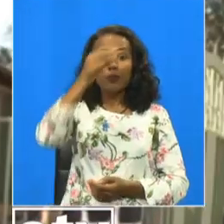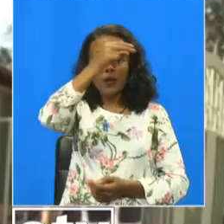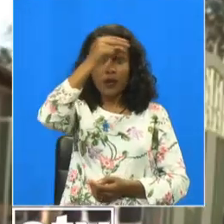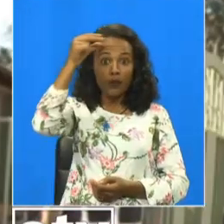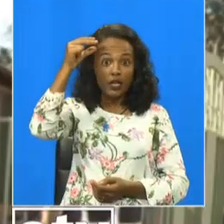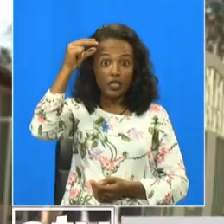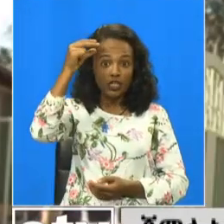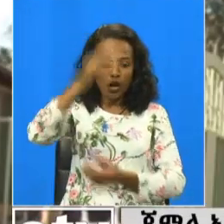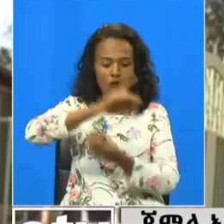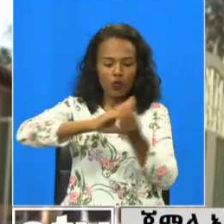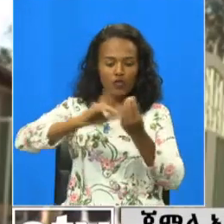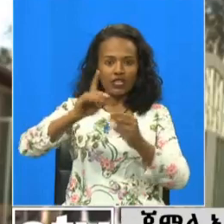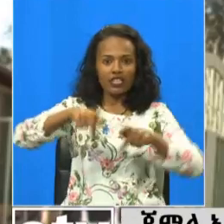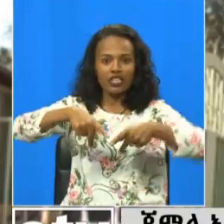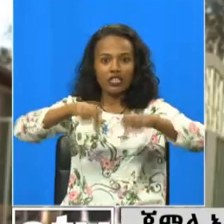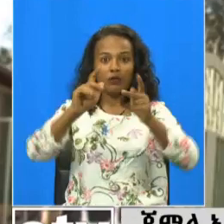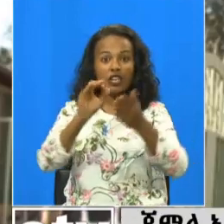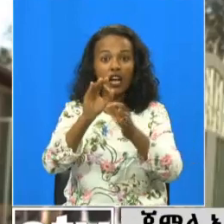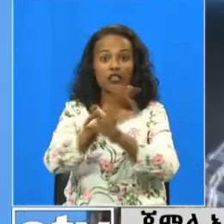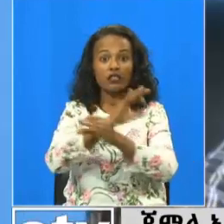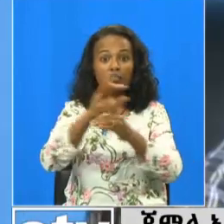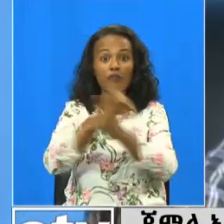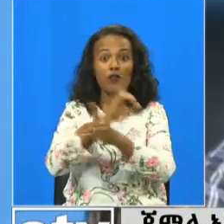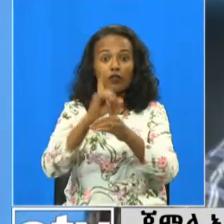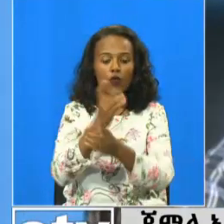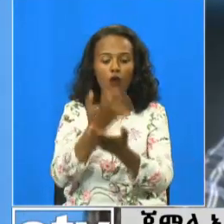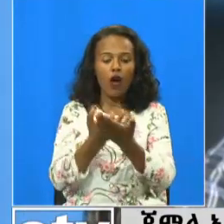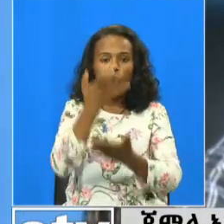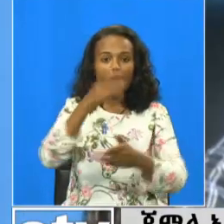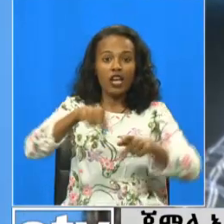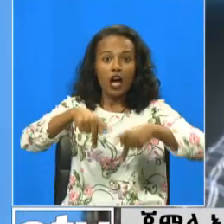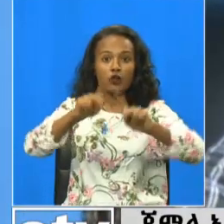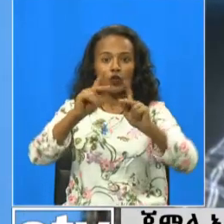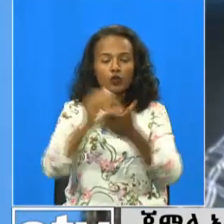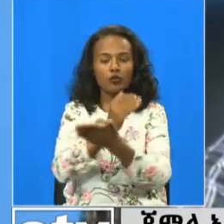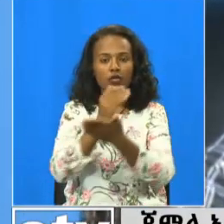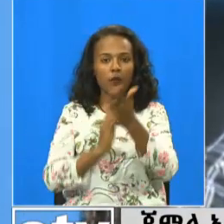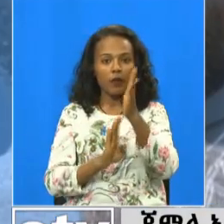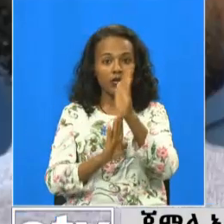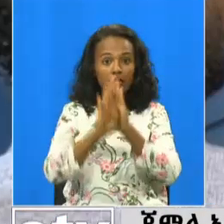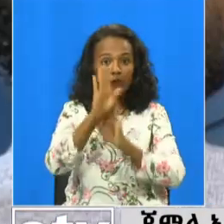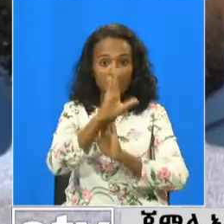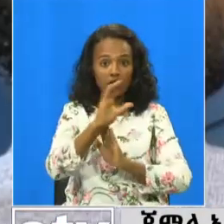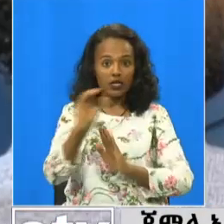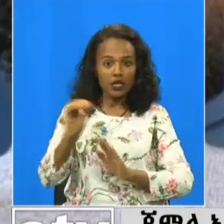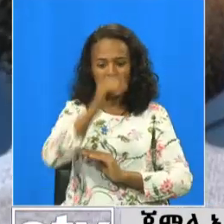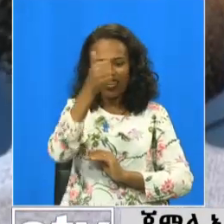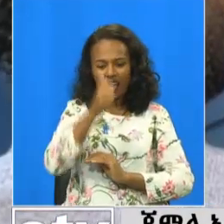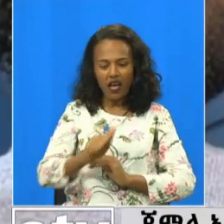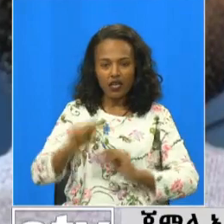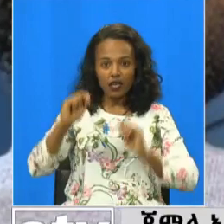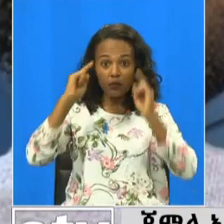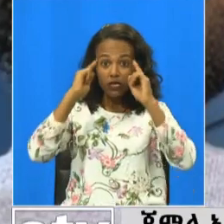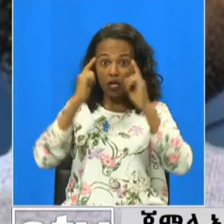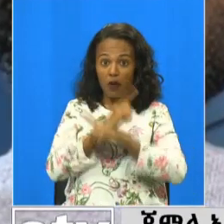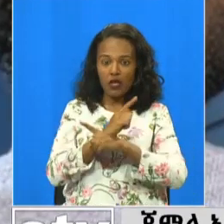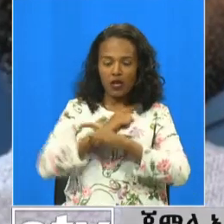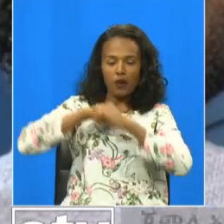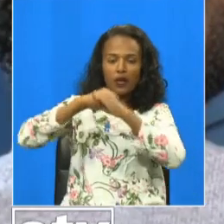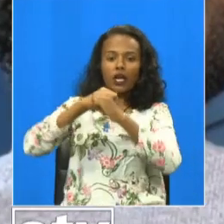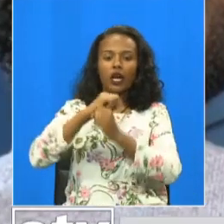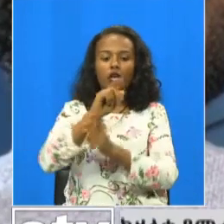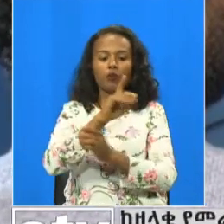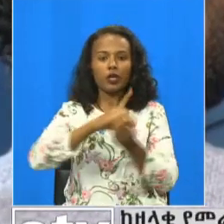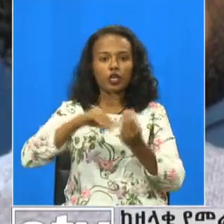በቤንሻንጉል ጉሙዝ ክልል ግብርናና ተፈጥሮ ሀብት ልማት ቢሮ የአርሶ አደሩ ምርታማነት ለማሳደግና የአየር መዛባትን ለመከላከል በክልሉ